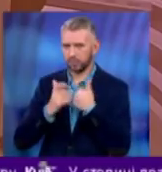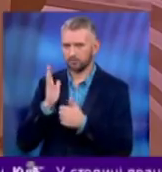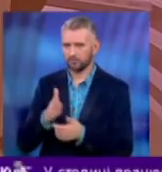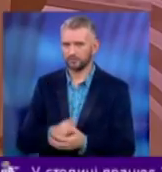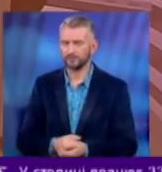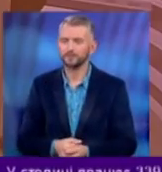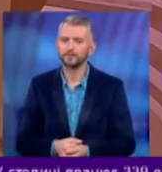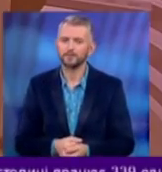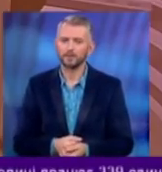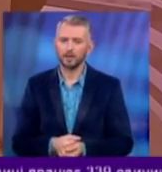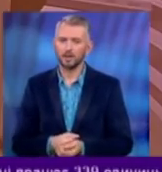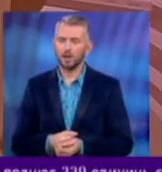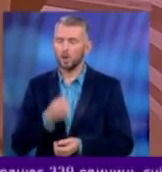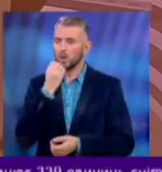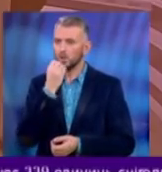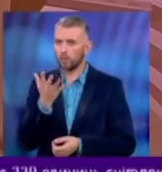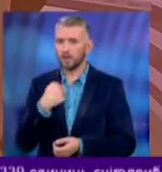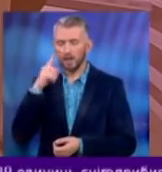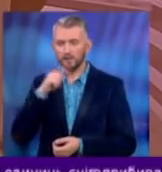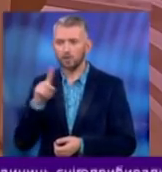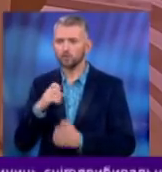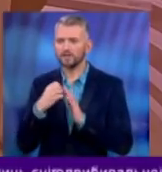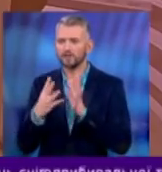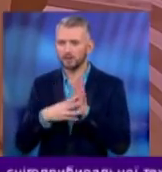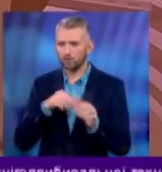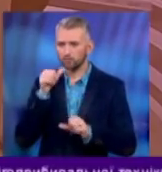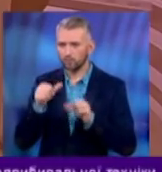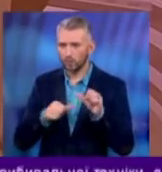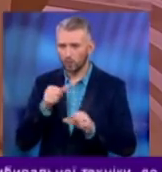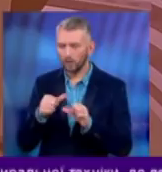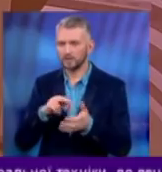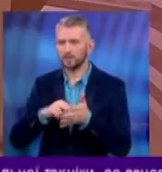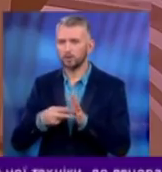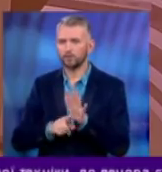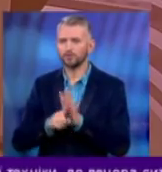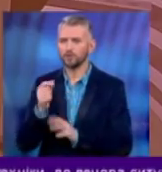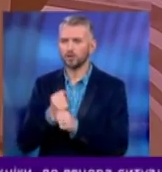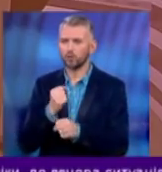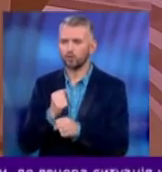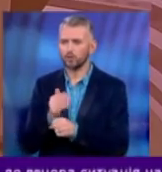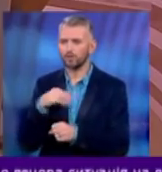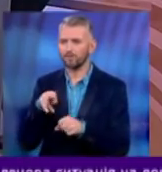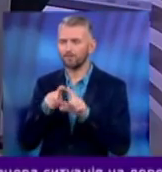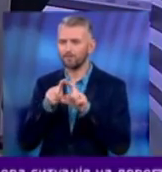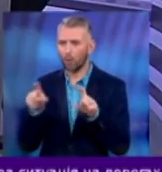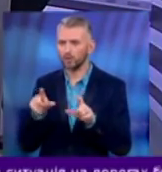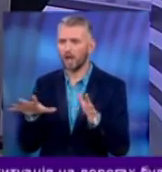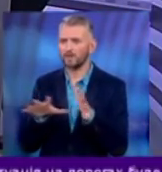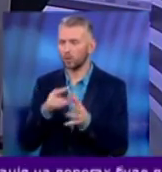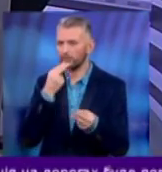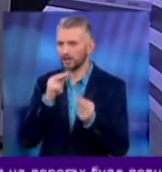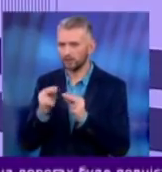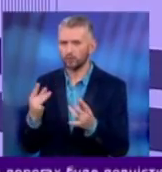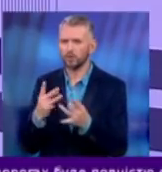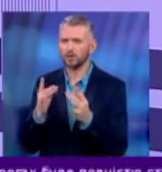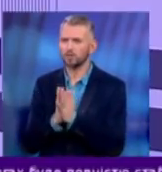сторону висловлюватись. Добре, я знаю, що в 2019 році от заплановано почати роботу фонду енергоефективності. Так, от